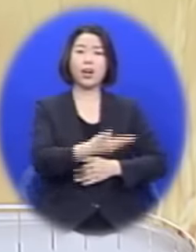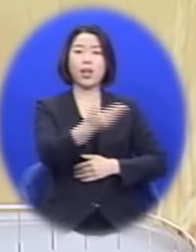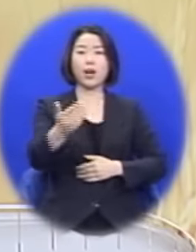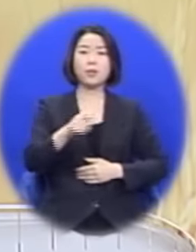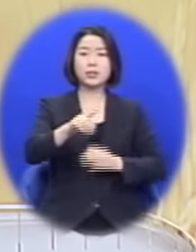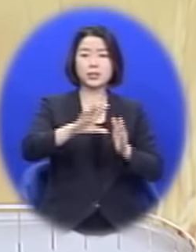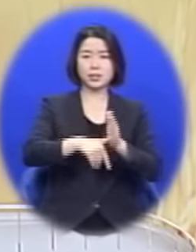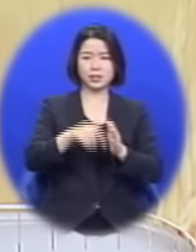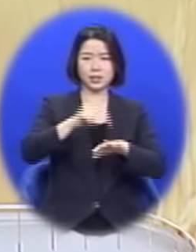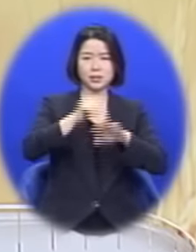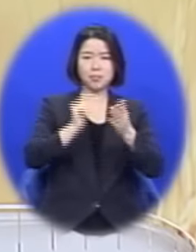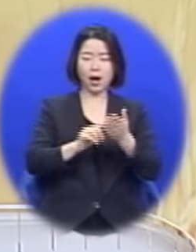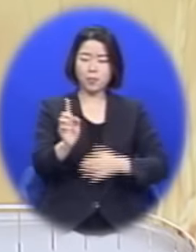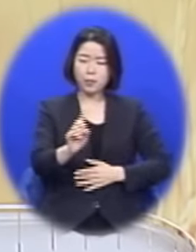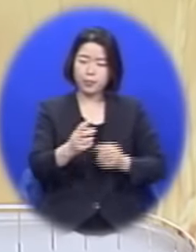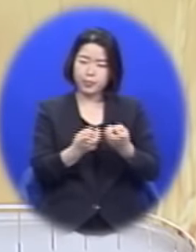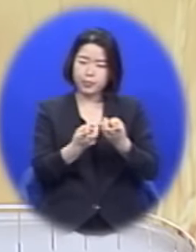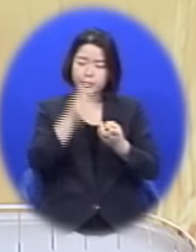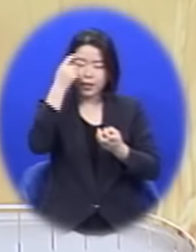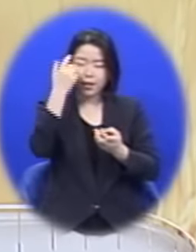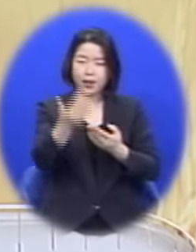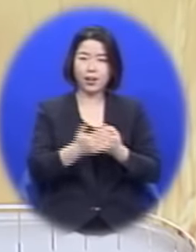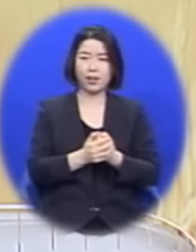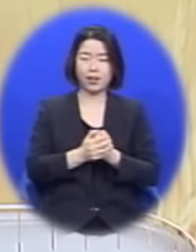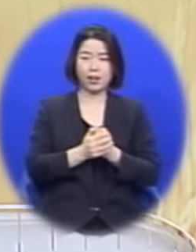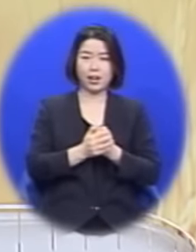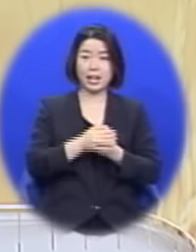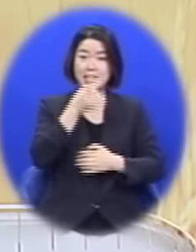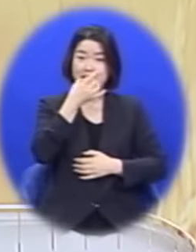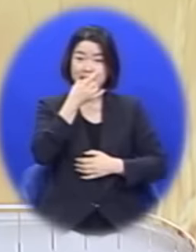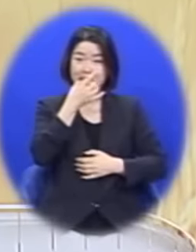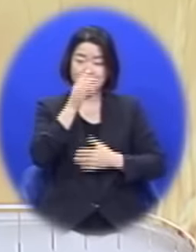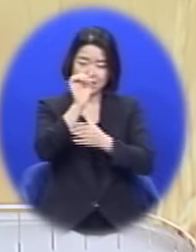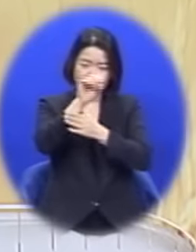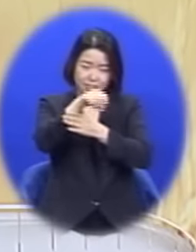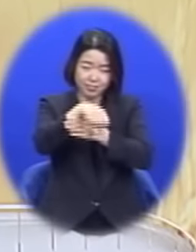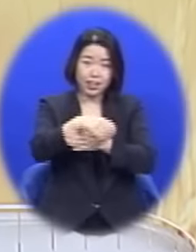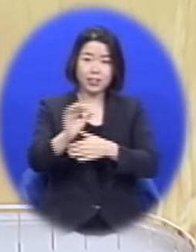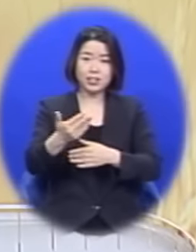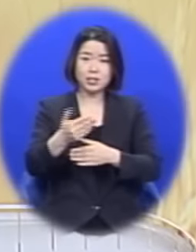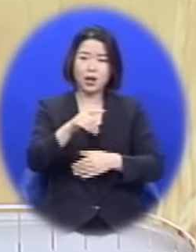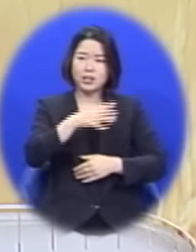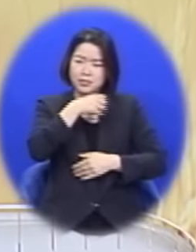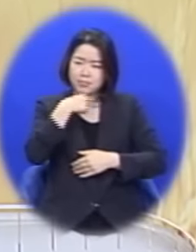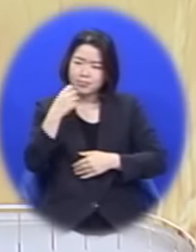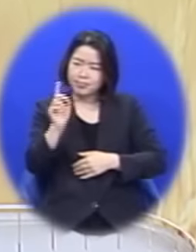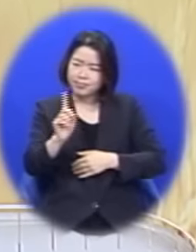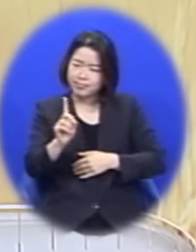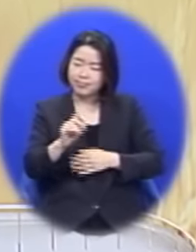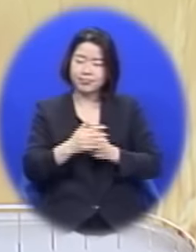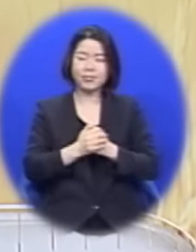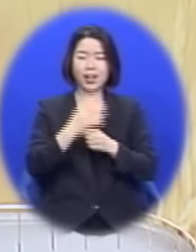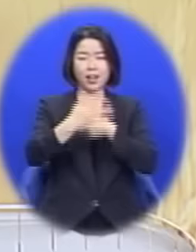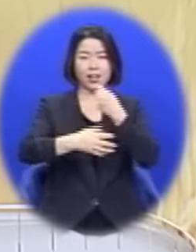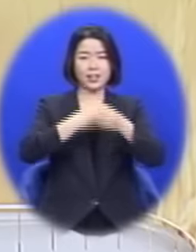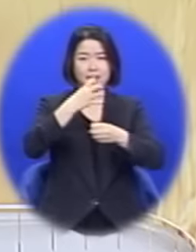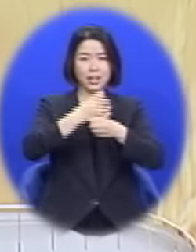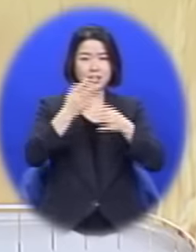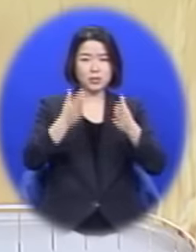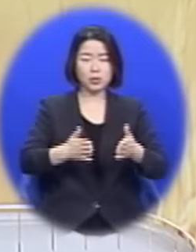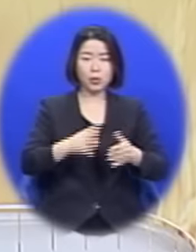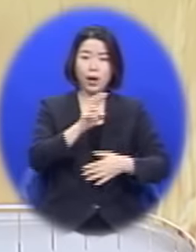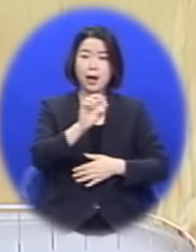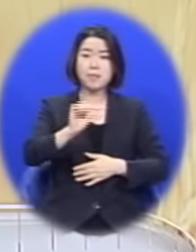그 심정이 어떻겠습니까? 곡식이 익었어요. 그 맛이 어떨까? 40년 동안 만나만